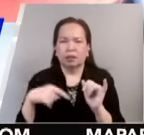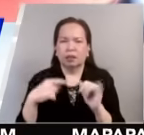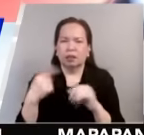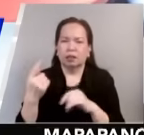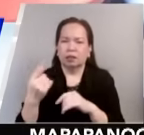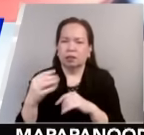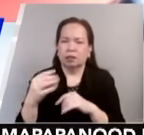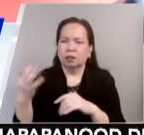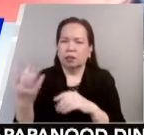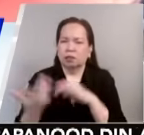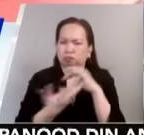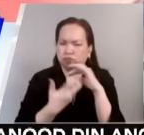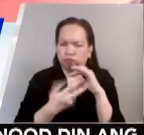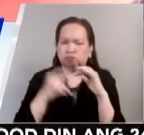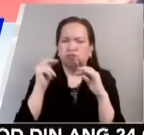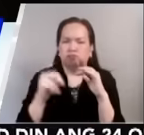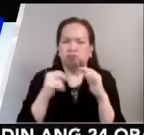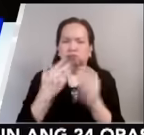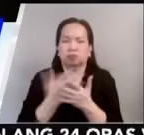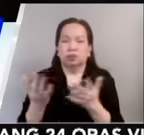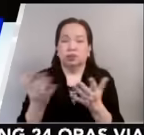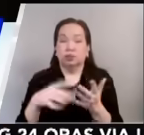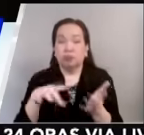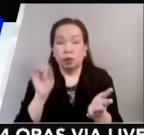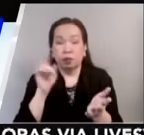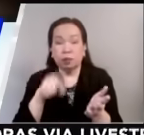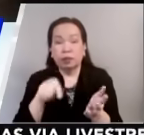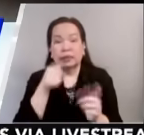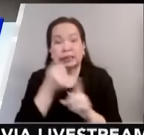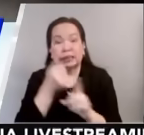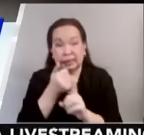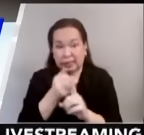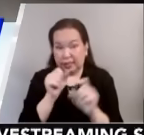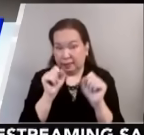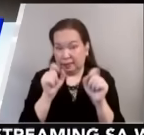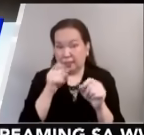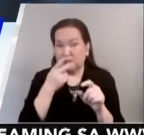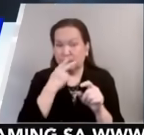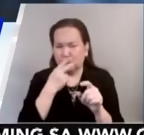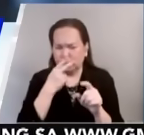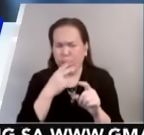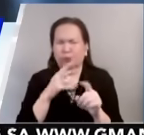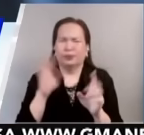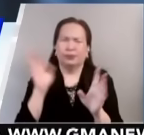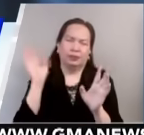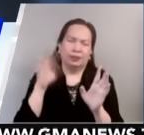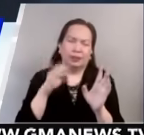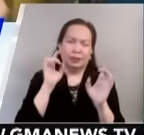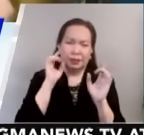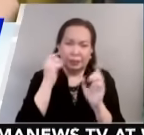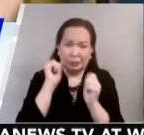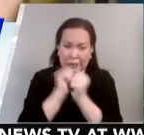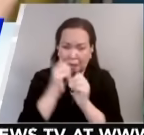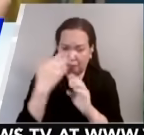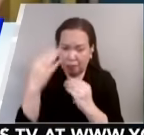customer pero nadiskubre ring nagbebenta siya ng sigarilyo at may mga naninigarilyo rin umano sa lugar mas paiigtingin